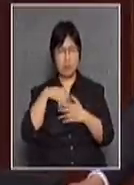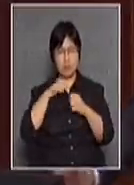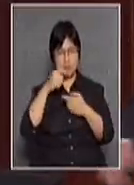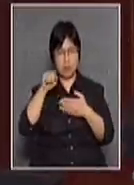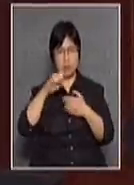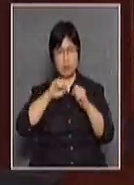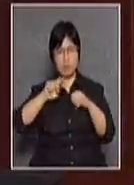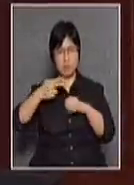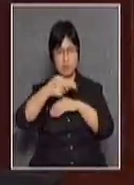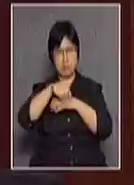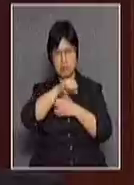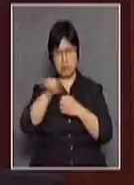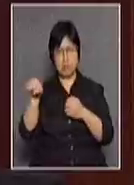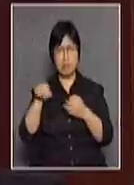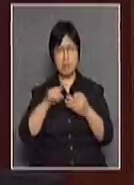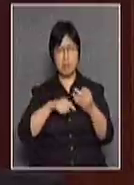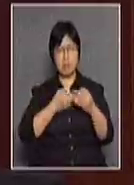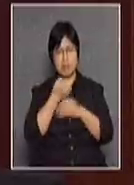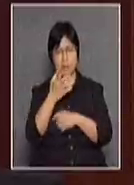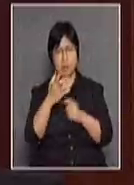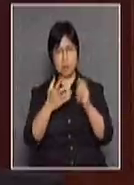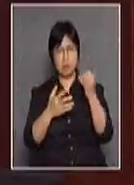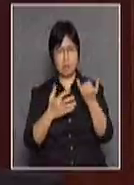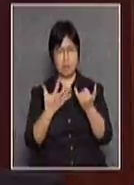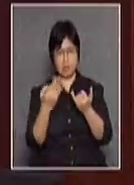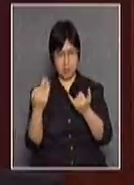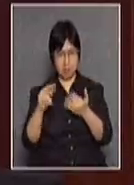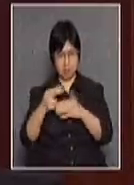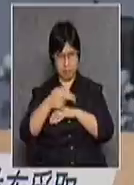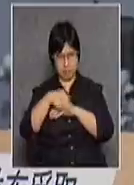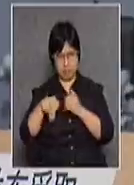案被否決。梁國雄議員，請你動議第六百五十三項修正案。